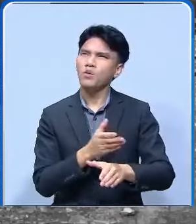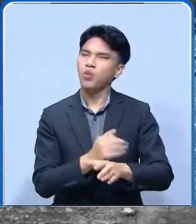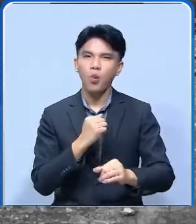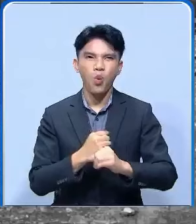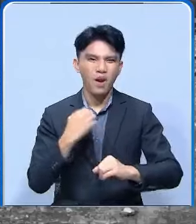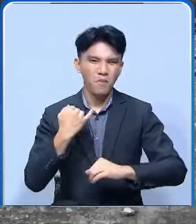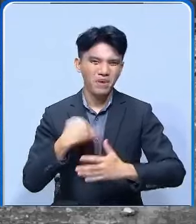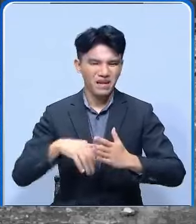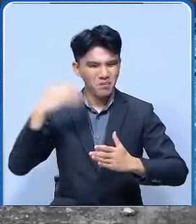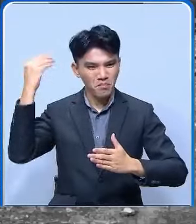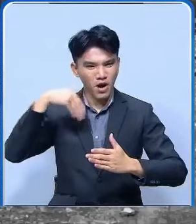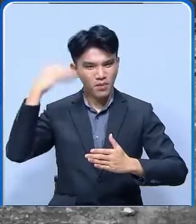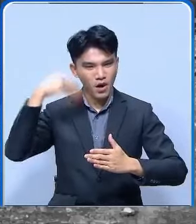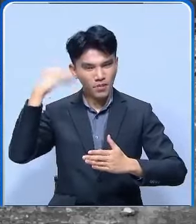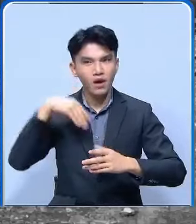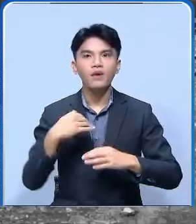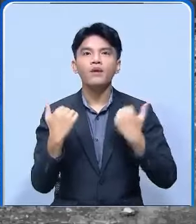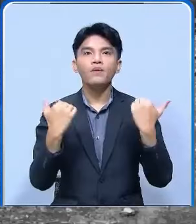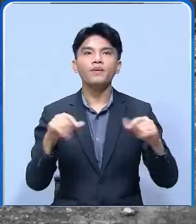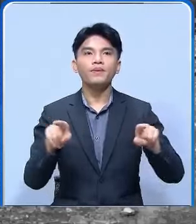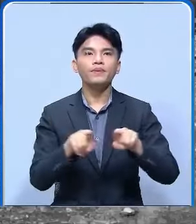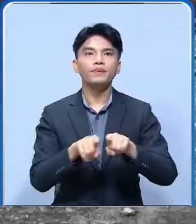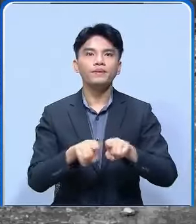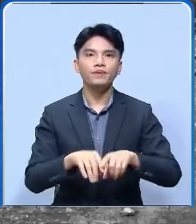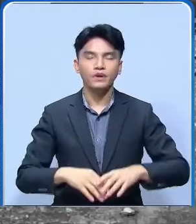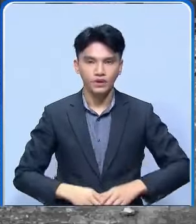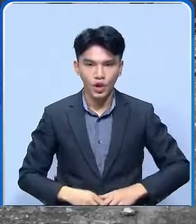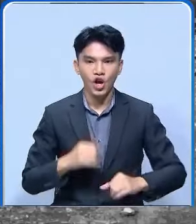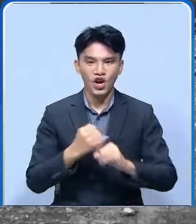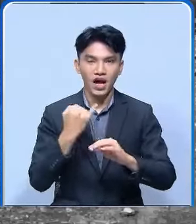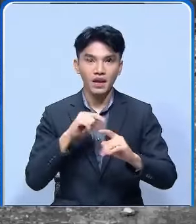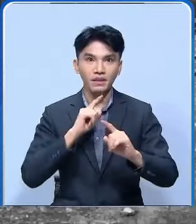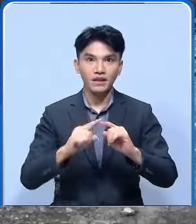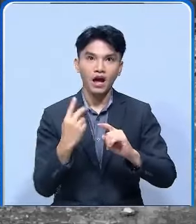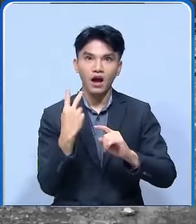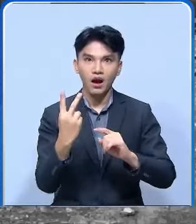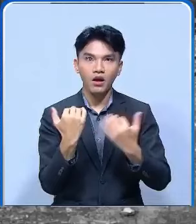กปีเลยทีเดียวนะขณะเดียวกันเนี่ยนะครับก็ตอนนี้มีคดีติดตัวอยู่2คดี